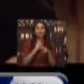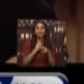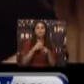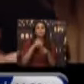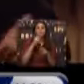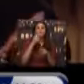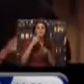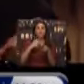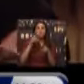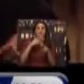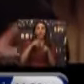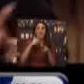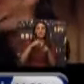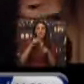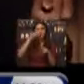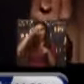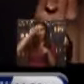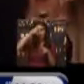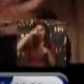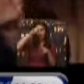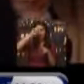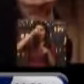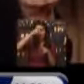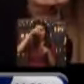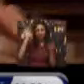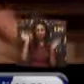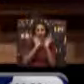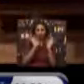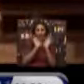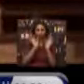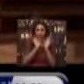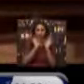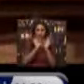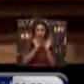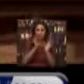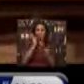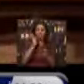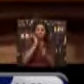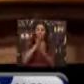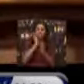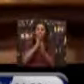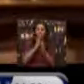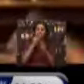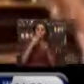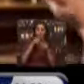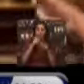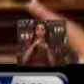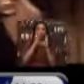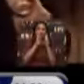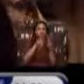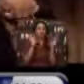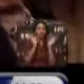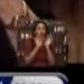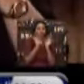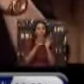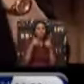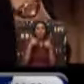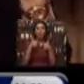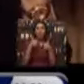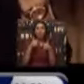بيبقى فيها تركيا مثلا المسلسلات. لا دي حاجة ثانية، ده موضوع ثاني. التركي ده موضوع ثاني. يعني مش هو